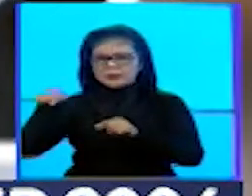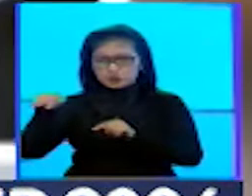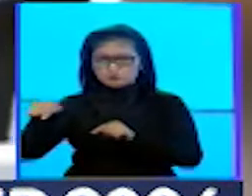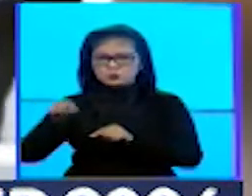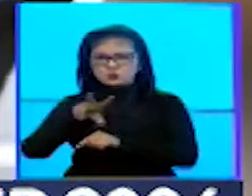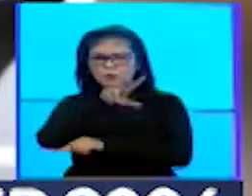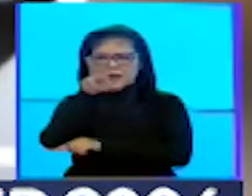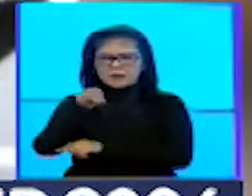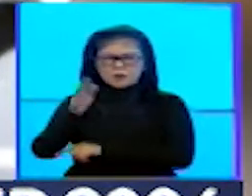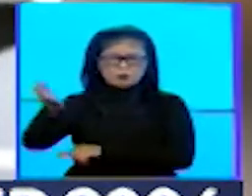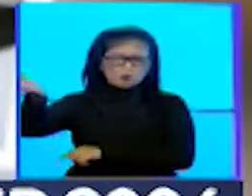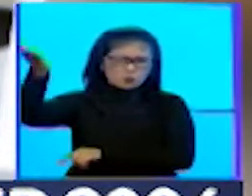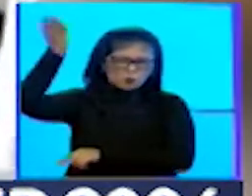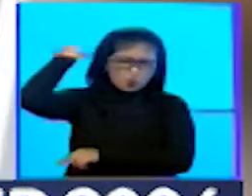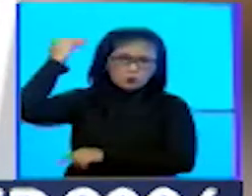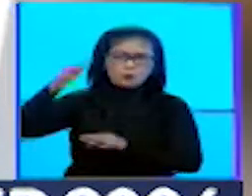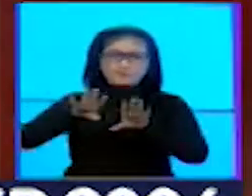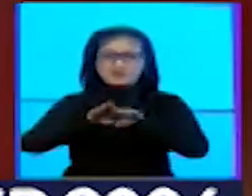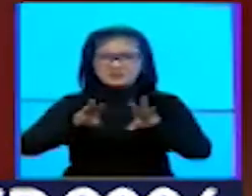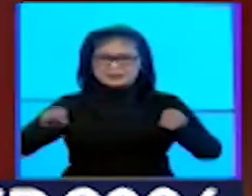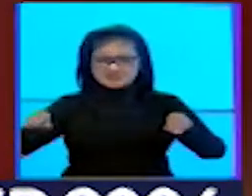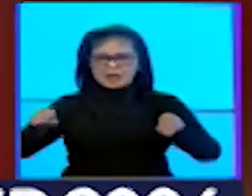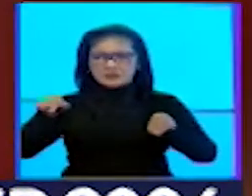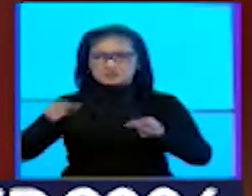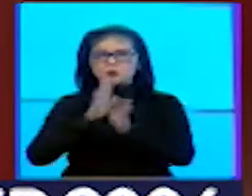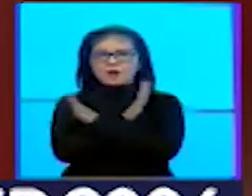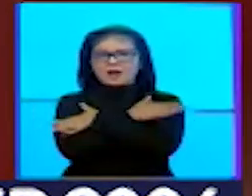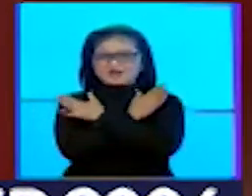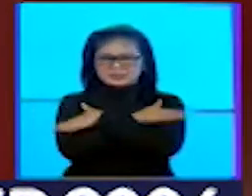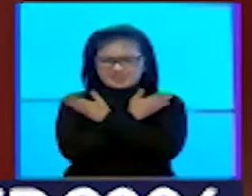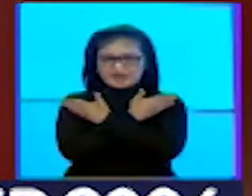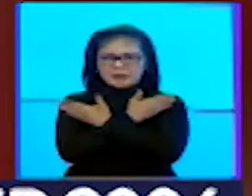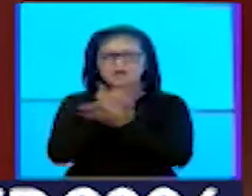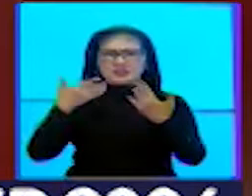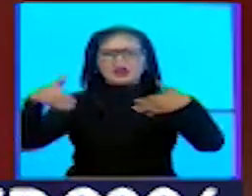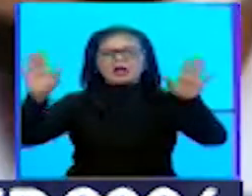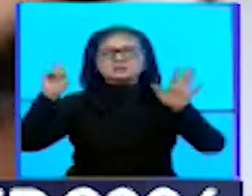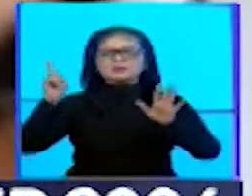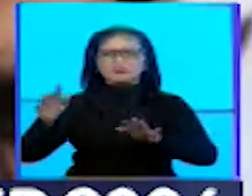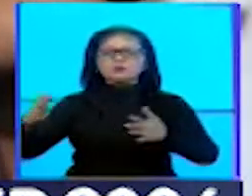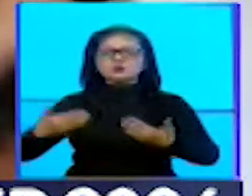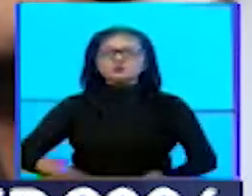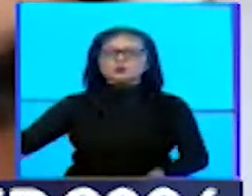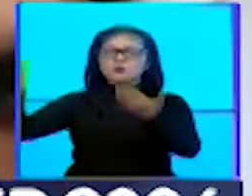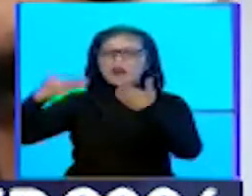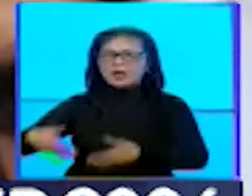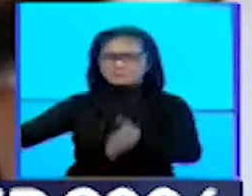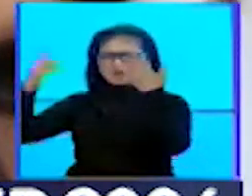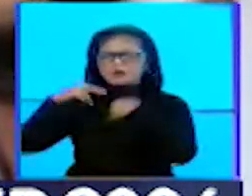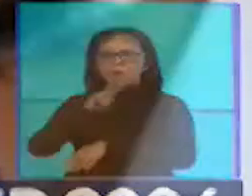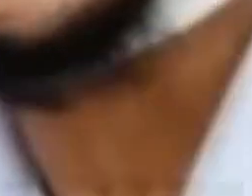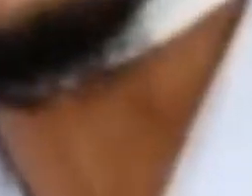Brimob Pekan Banda Aceh hilang saat tsunami Aceh Desember 2004 lalu. Abrib AS bahkan mendapat gelar